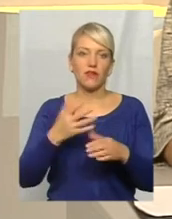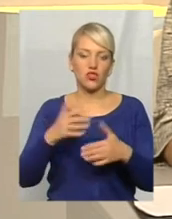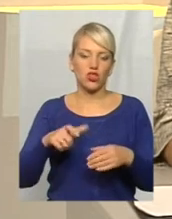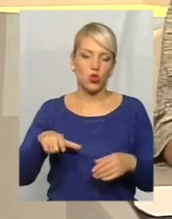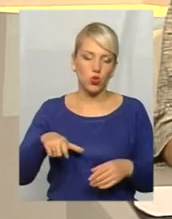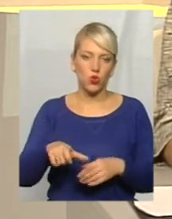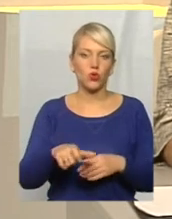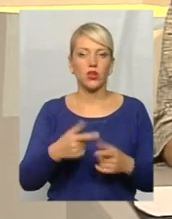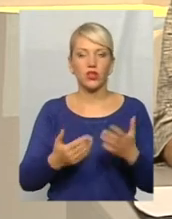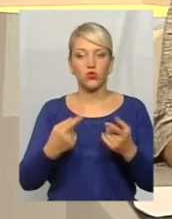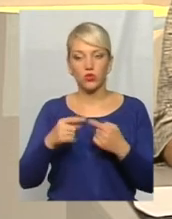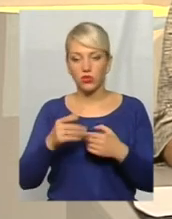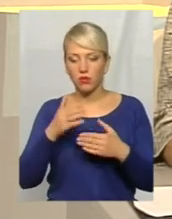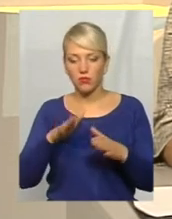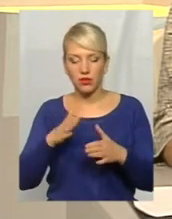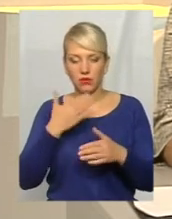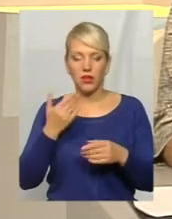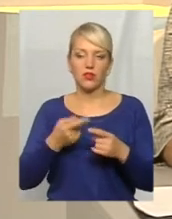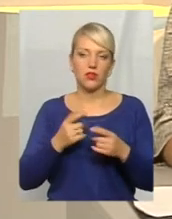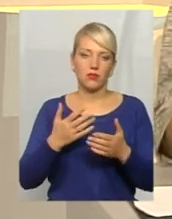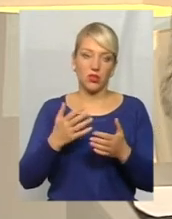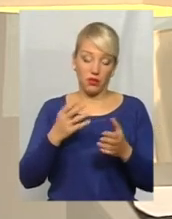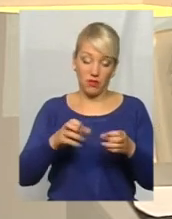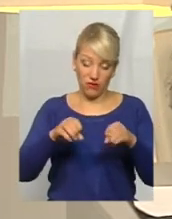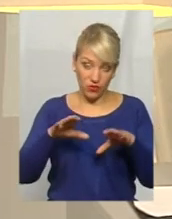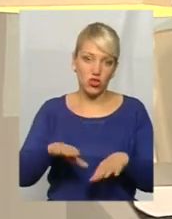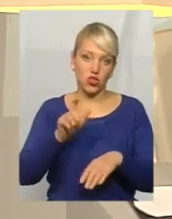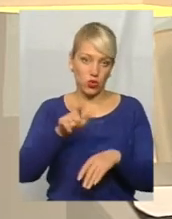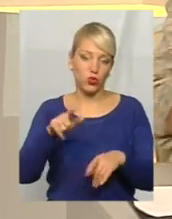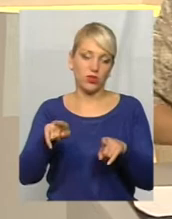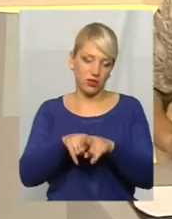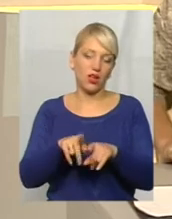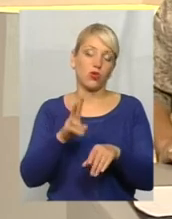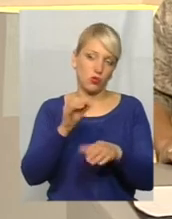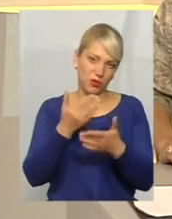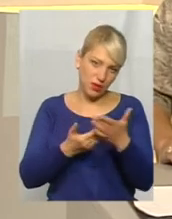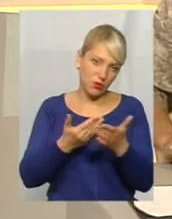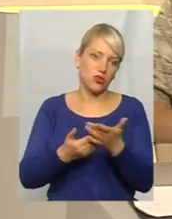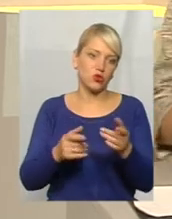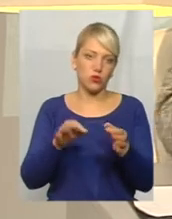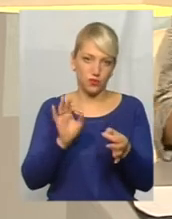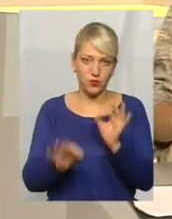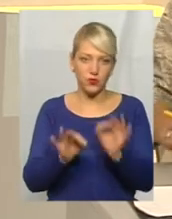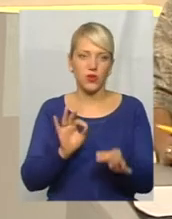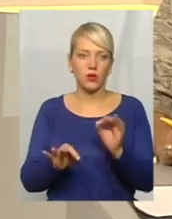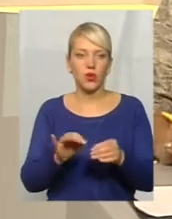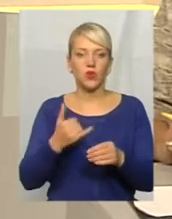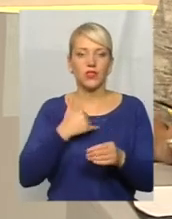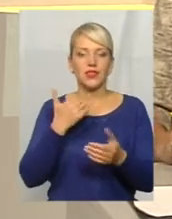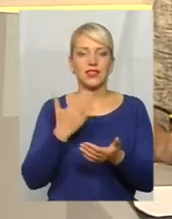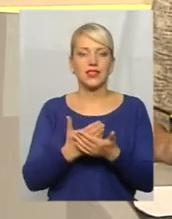дороги. Якщо іншого місця немає, комісійно вирішили там поставити. Тобто це, вже, приблизно бачите, те, що приблизно мало би хоч бути. Зрозуміло, в нас